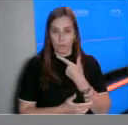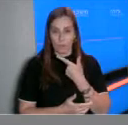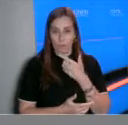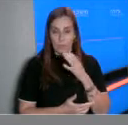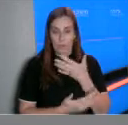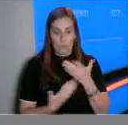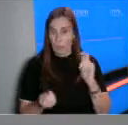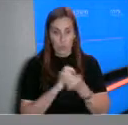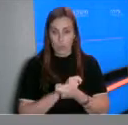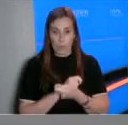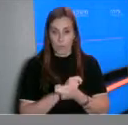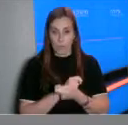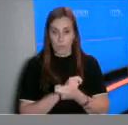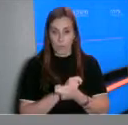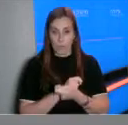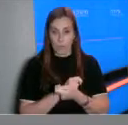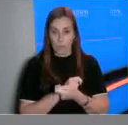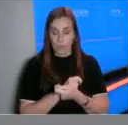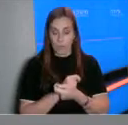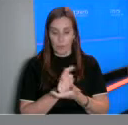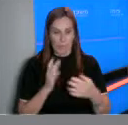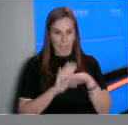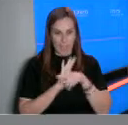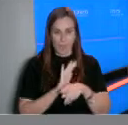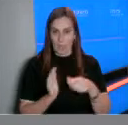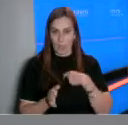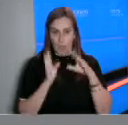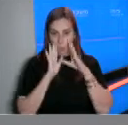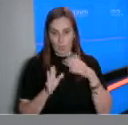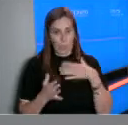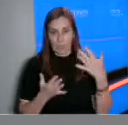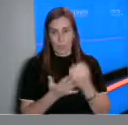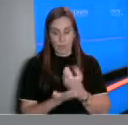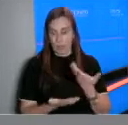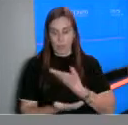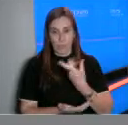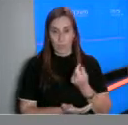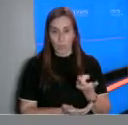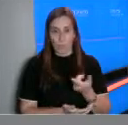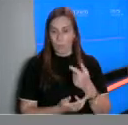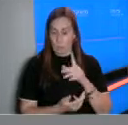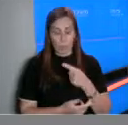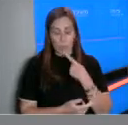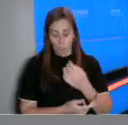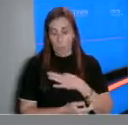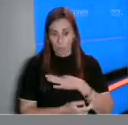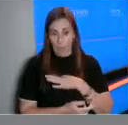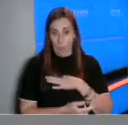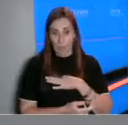ולולא יהיה פה שינוי בהתניה הזו, אני לא מאמינה שאני אצליח להשיג אותה, והמשמעות